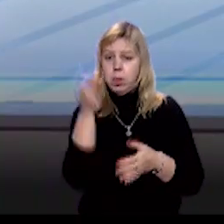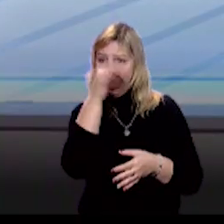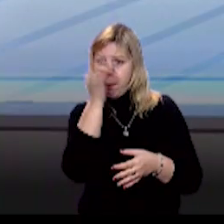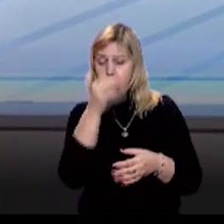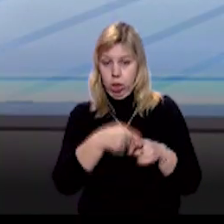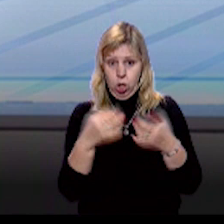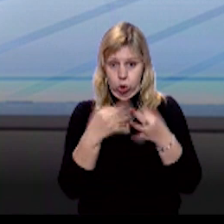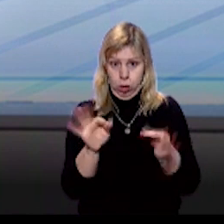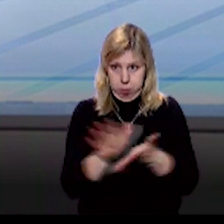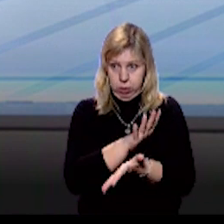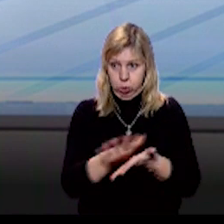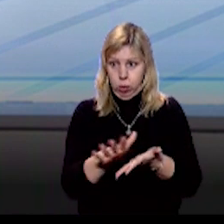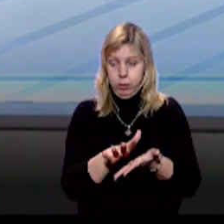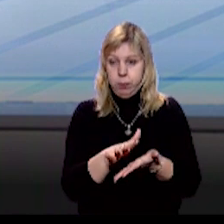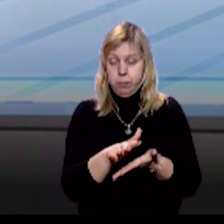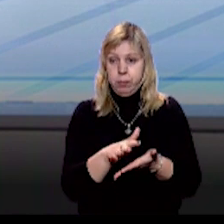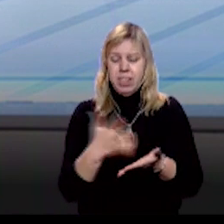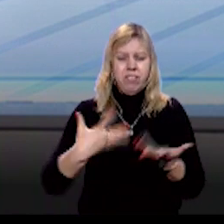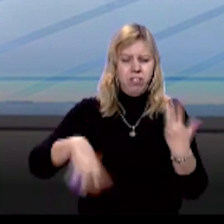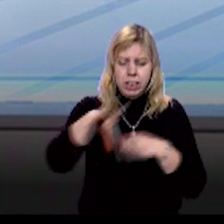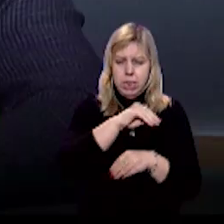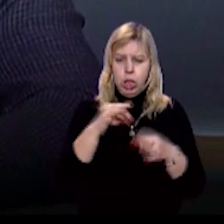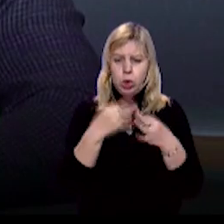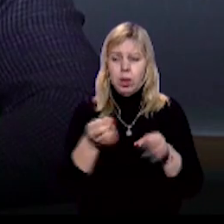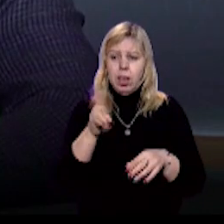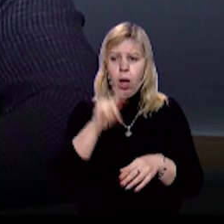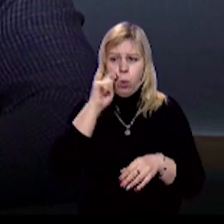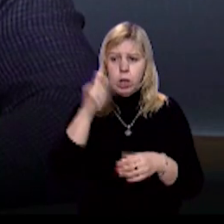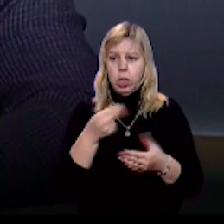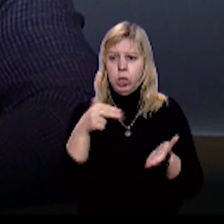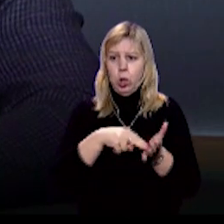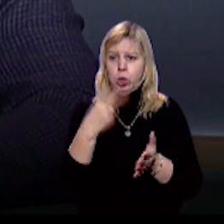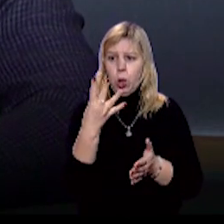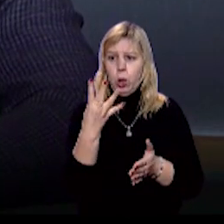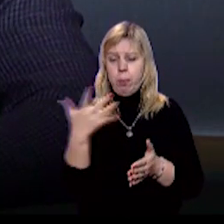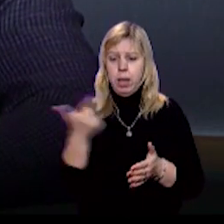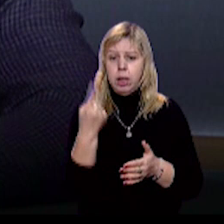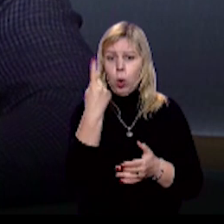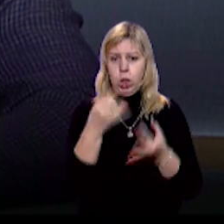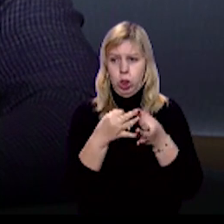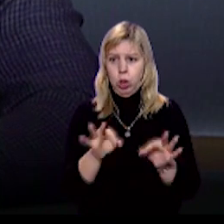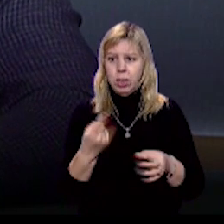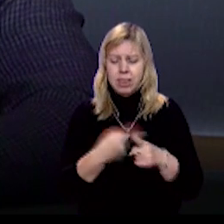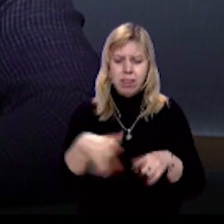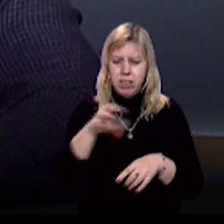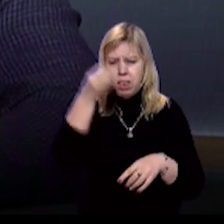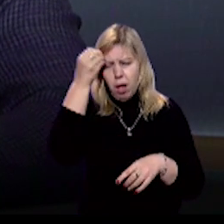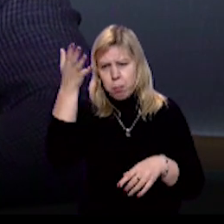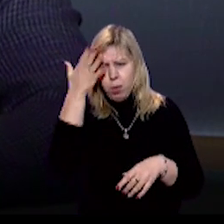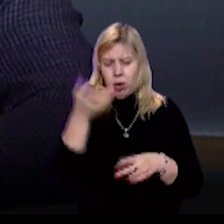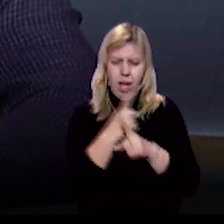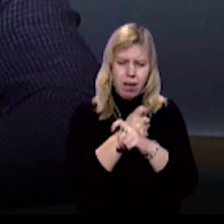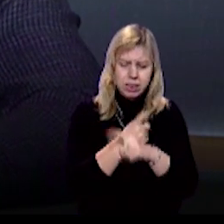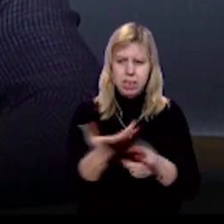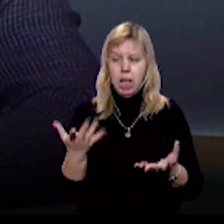Німеччини, ці дозволи безкоштовні? Всі дозволи для українців коштують 45 гривень за один дозвіл. Це всі, і польські, і